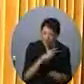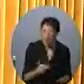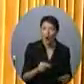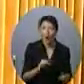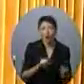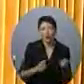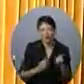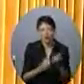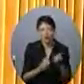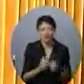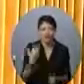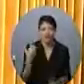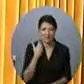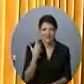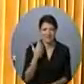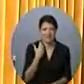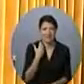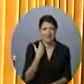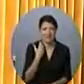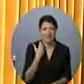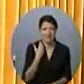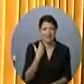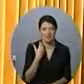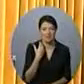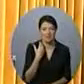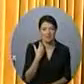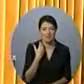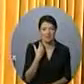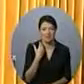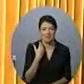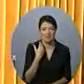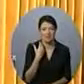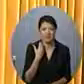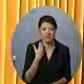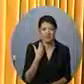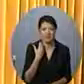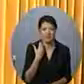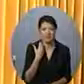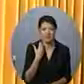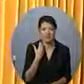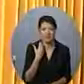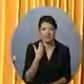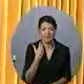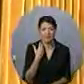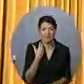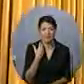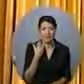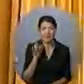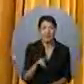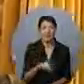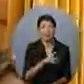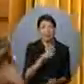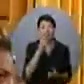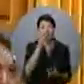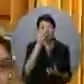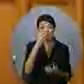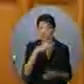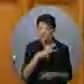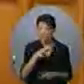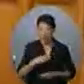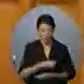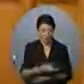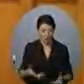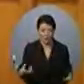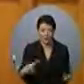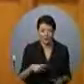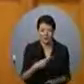victimes en remettant les données aux provinces? Le secrétaire parlementaire du ministre de la Sécurité